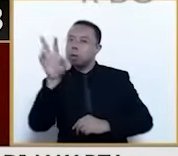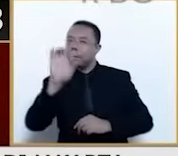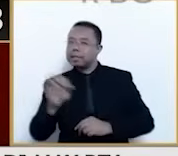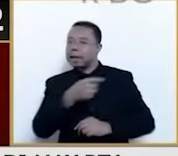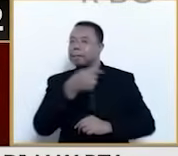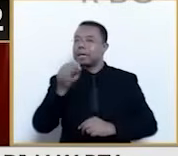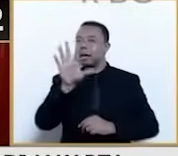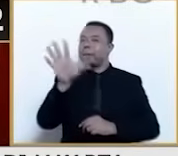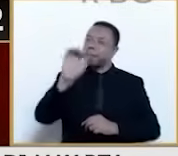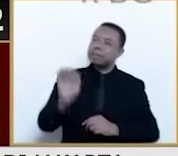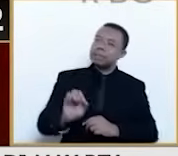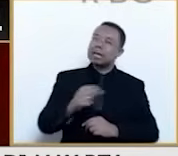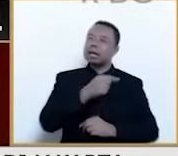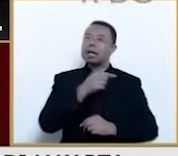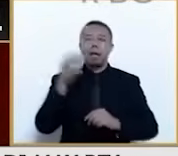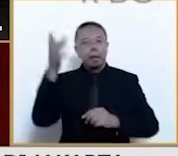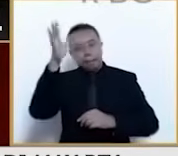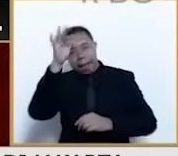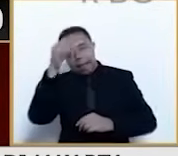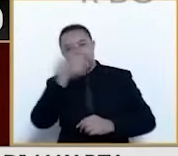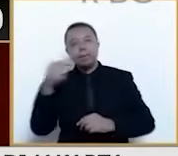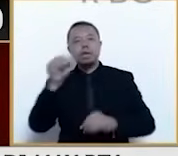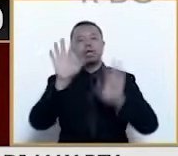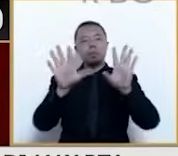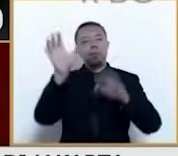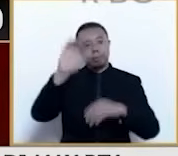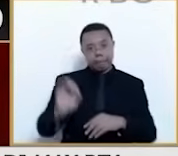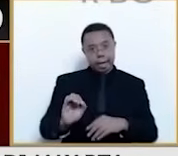-2%, -5%, Bali -10%.